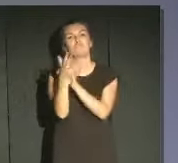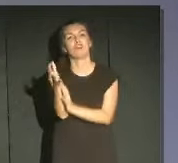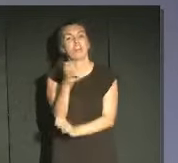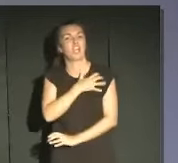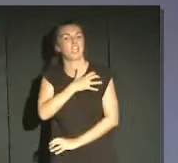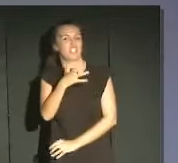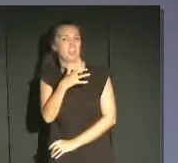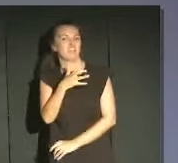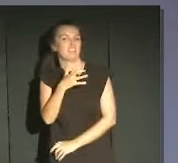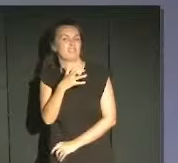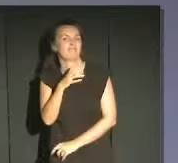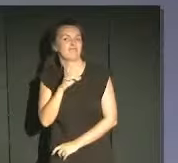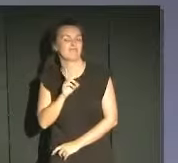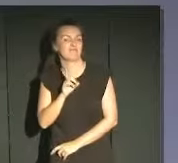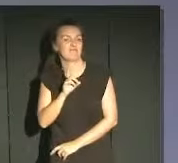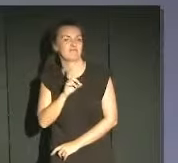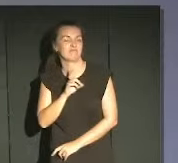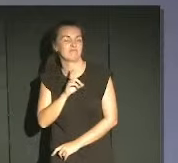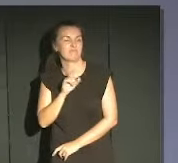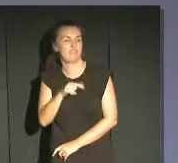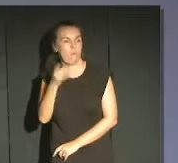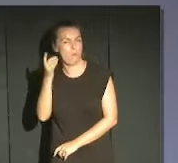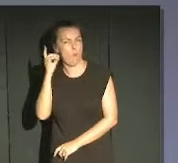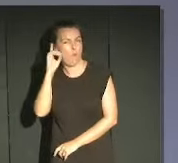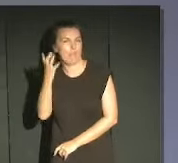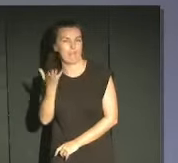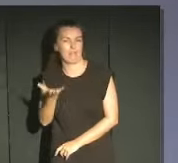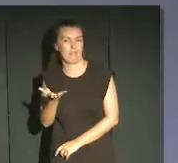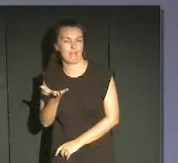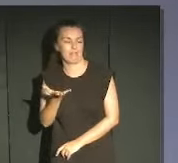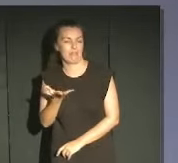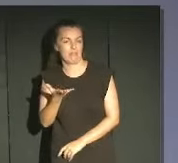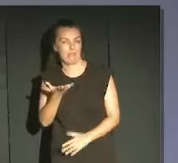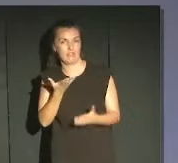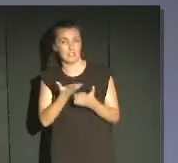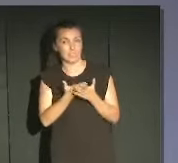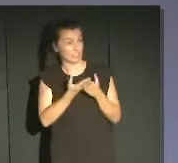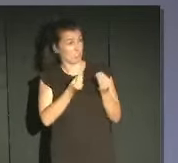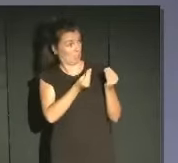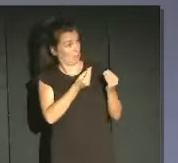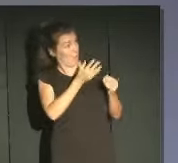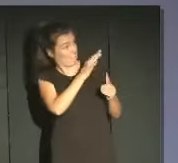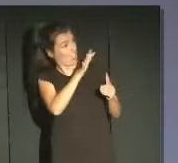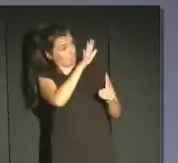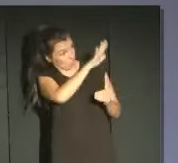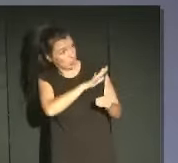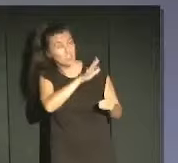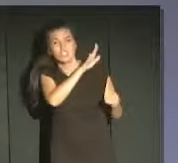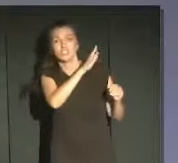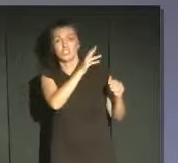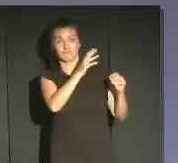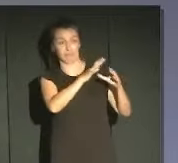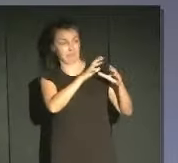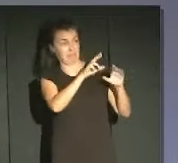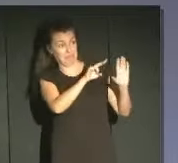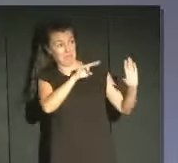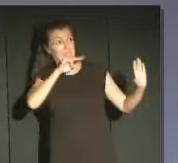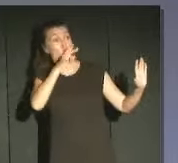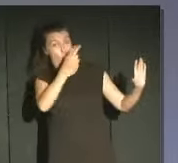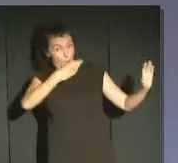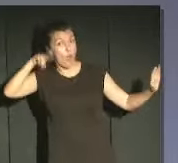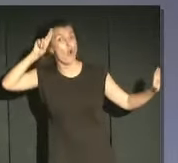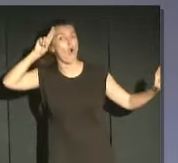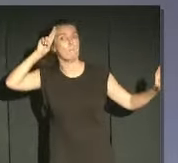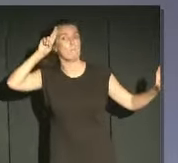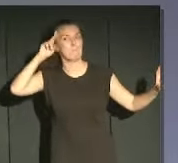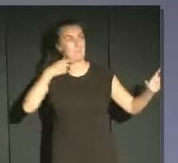l'humilité et l'honnêteté de le reconnaître qui a fait la richesse de la France de l'Europe d'une manière générale de toutes